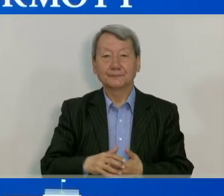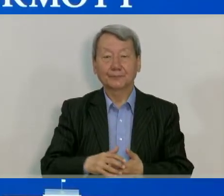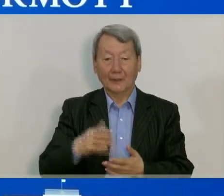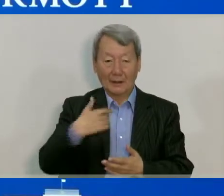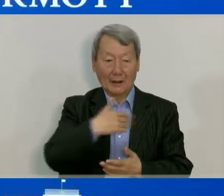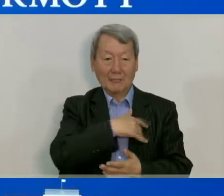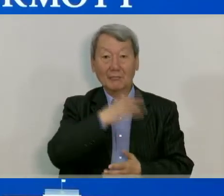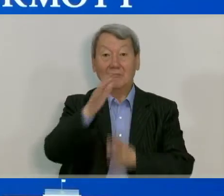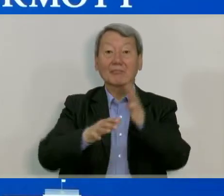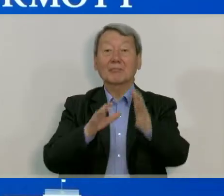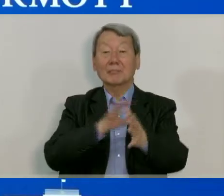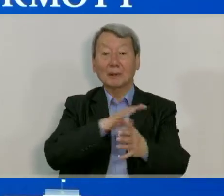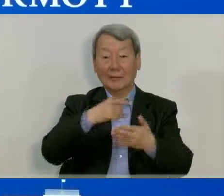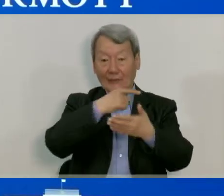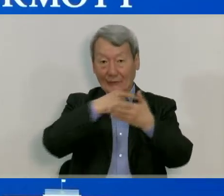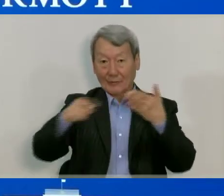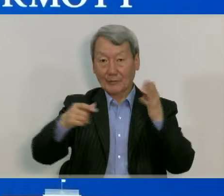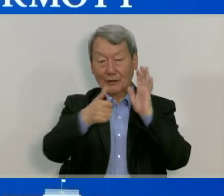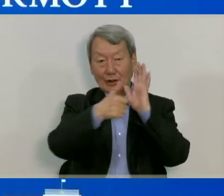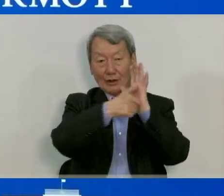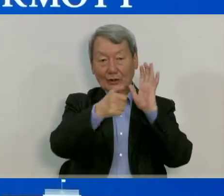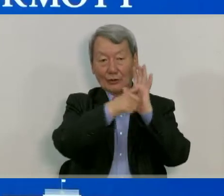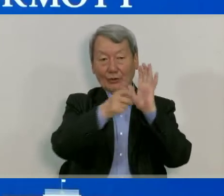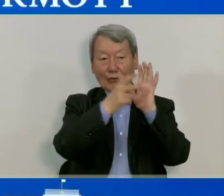Я уже сказал, выписано